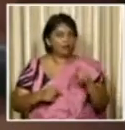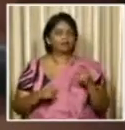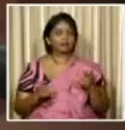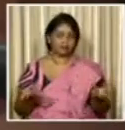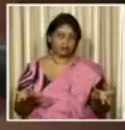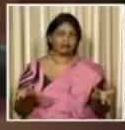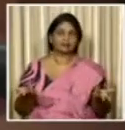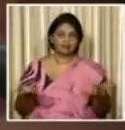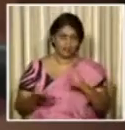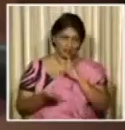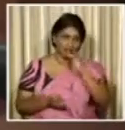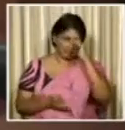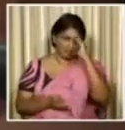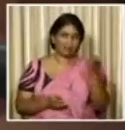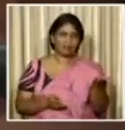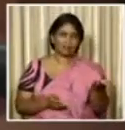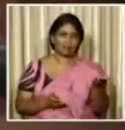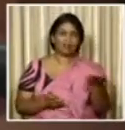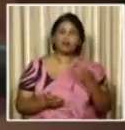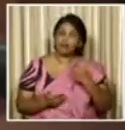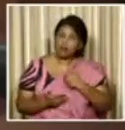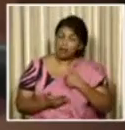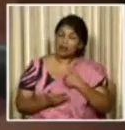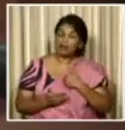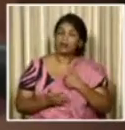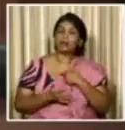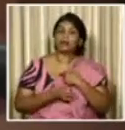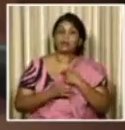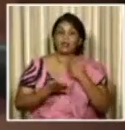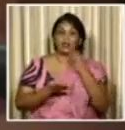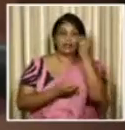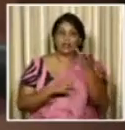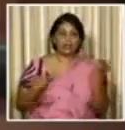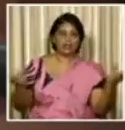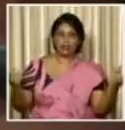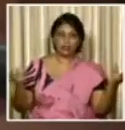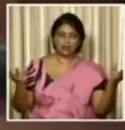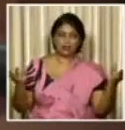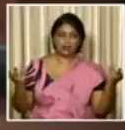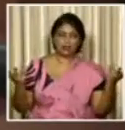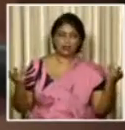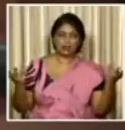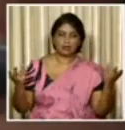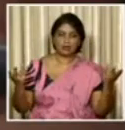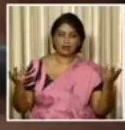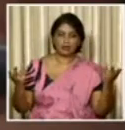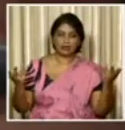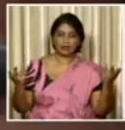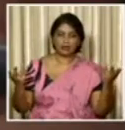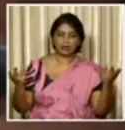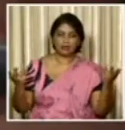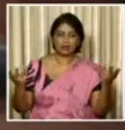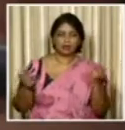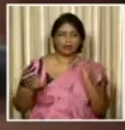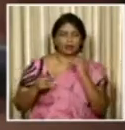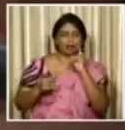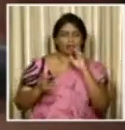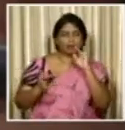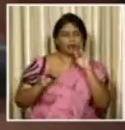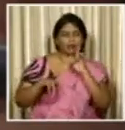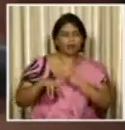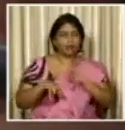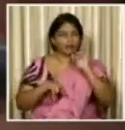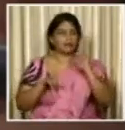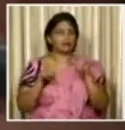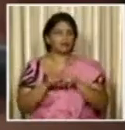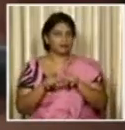මේ කතානායකවරේද මාගේ ඡන්දය දීලා නැහැ තාම හරිද අනියමාර්ථ අසම්භාව්‍ය